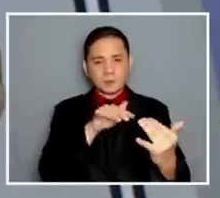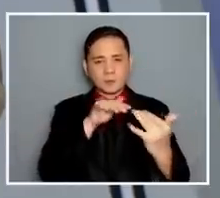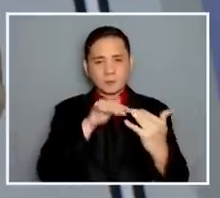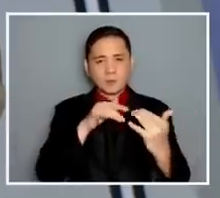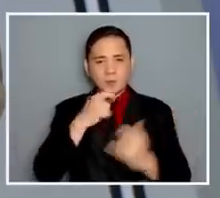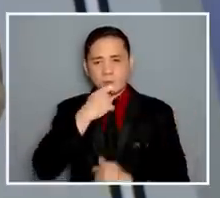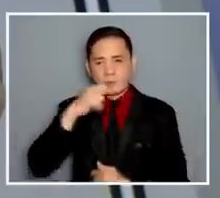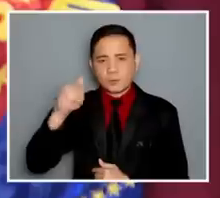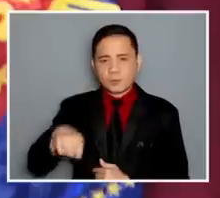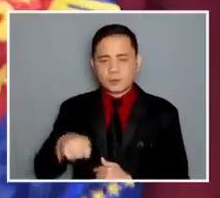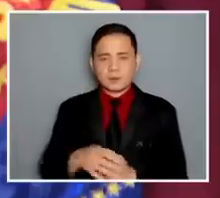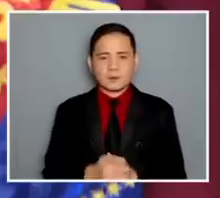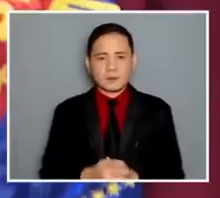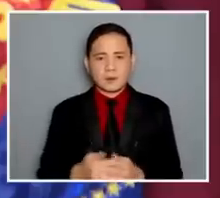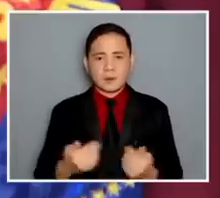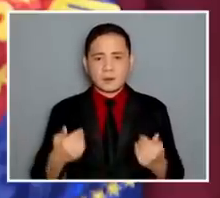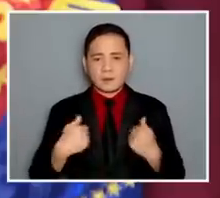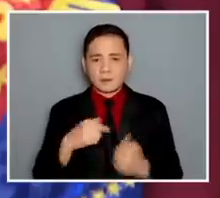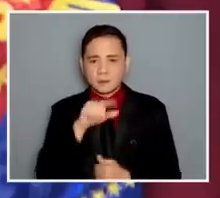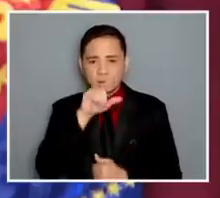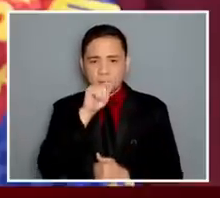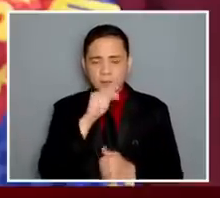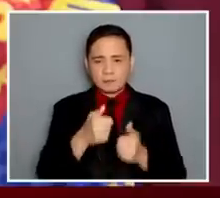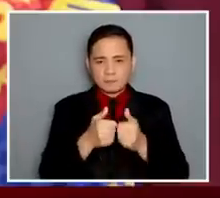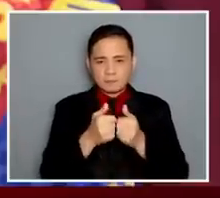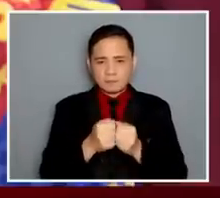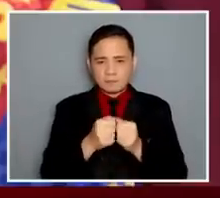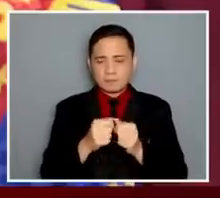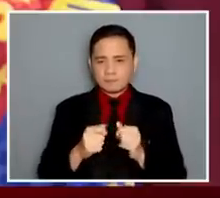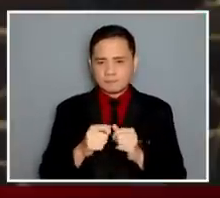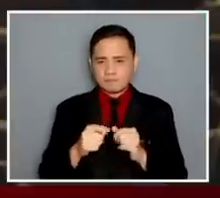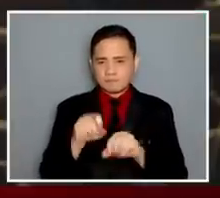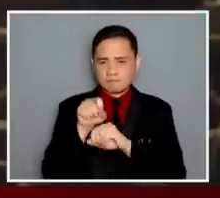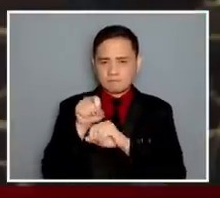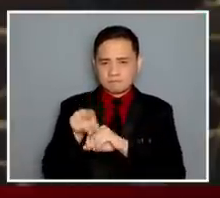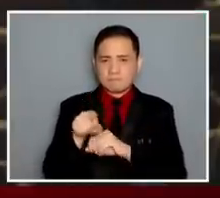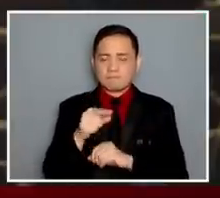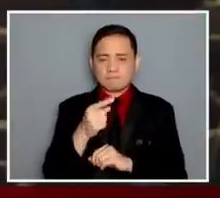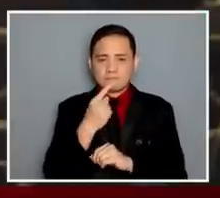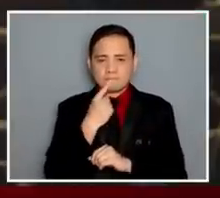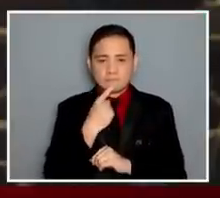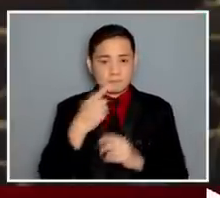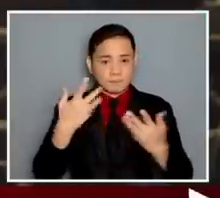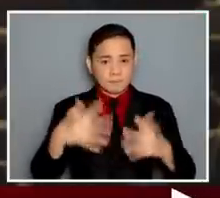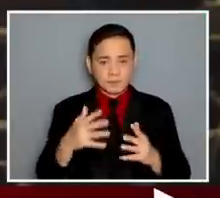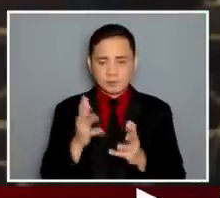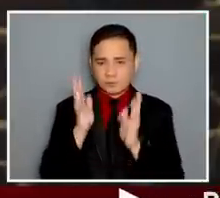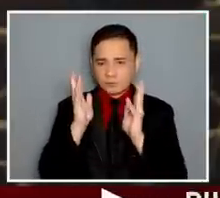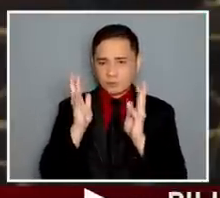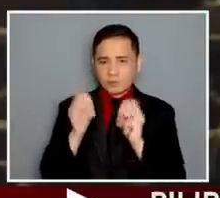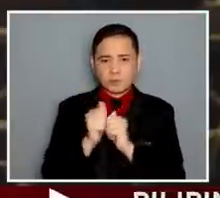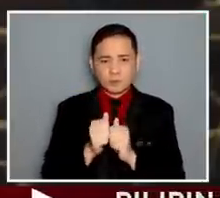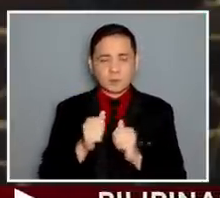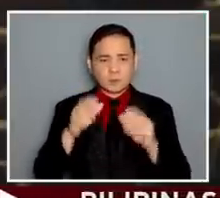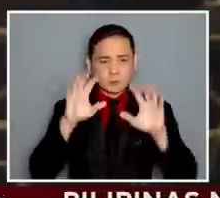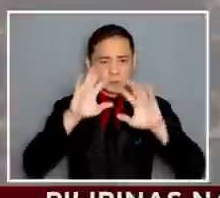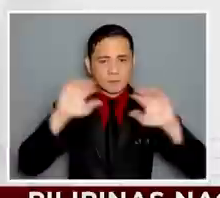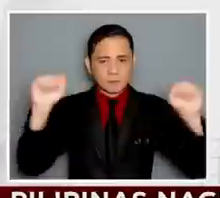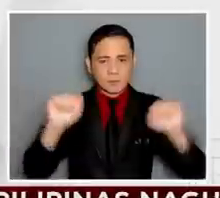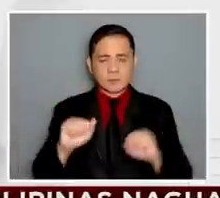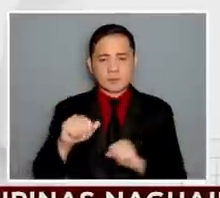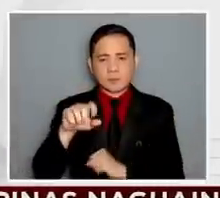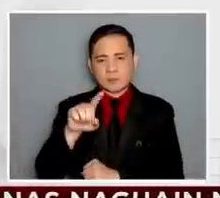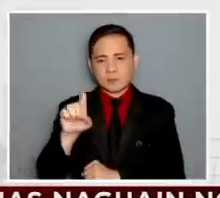Sa isang tweet, binanggit ng Pangulo na nagkausap sila ni Ukrainian President Volodymyr Zelensky sa